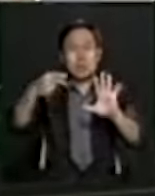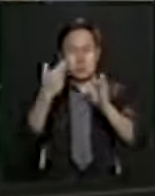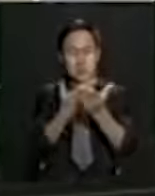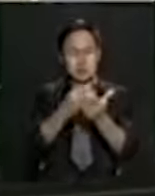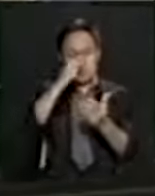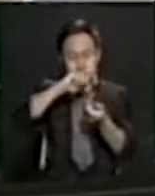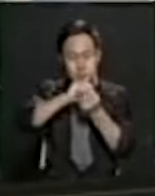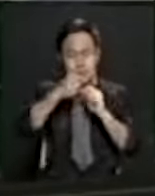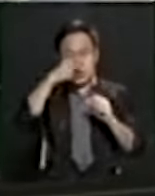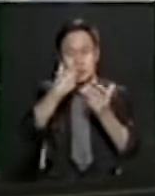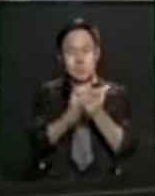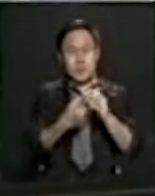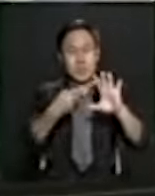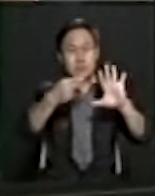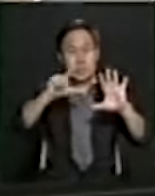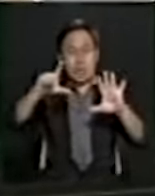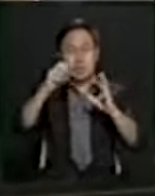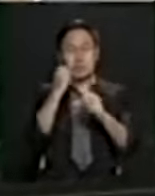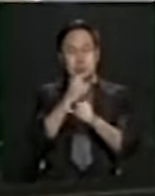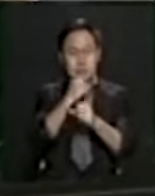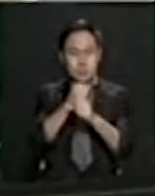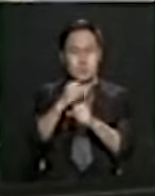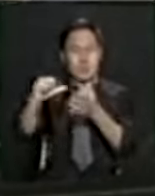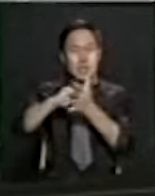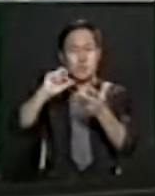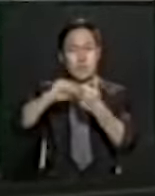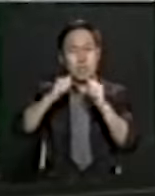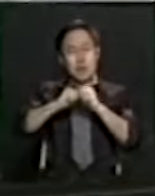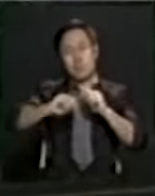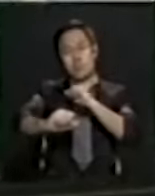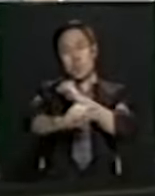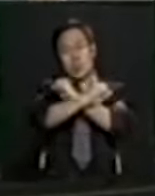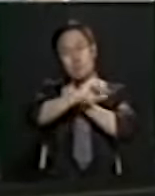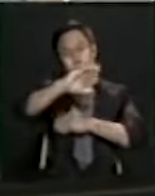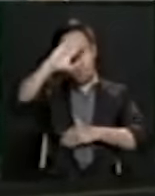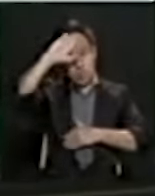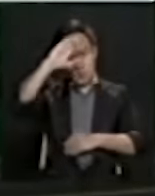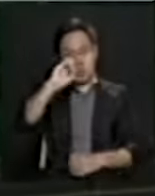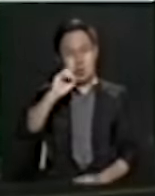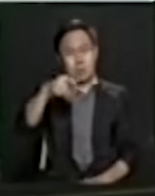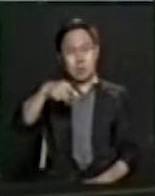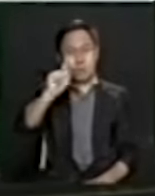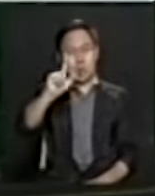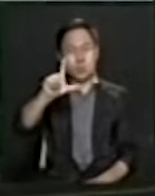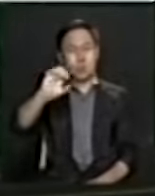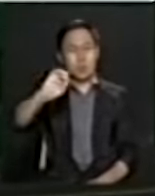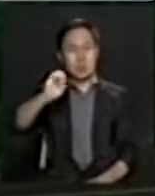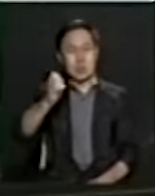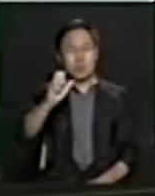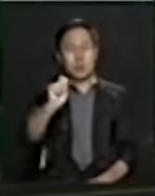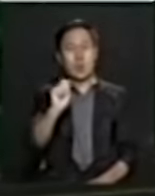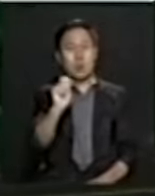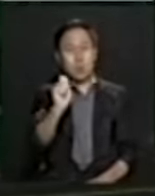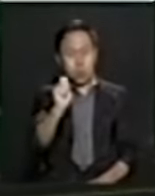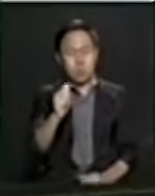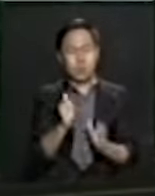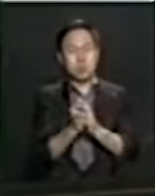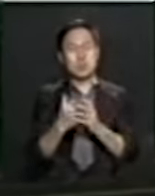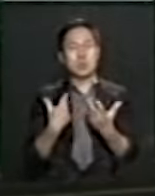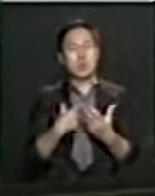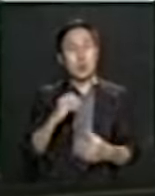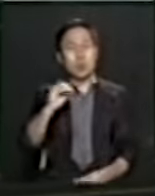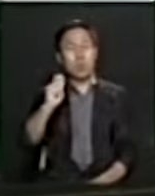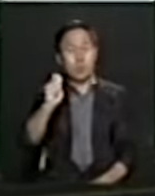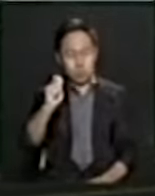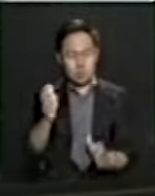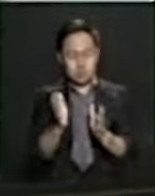โปลิโอแต่การหยอดวัคซีนนั้นน่ะไม่ใช่ว่ามียาอย่างเดียวนะครับ ครับ สำคัญต้องมีคนทำงาน โ รตารี่